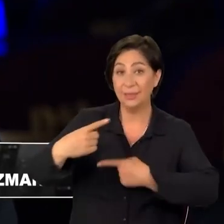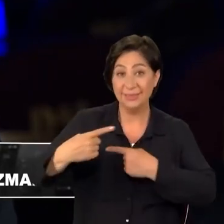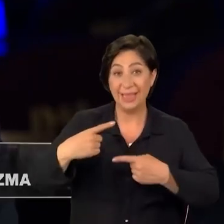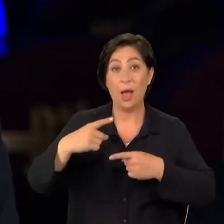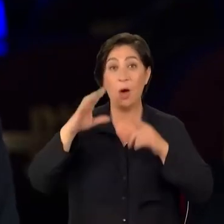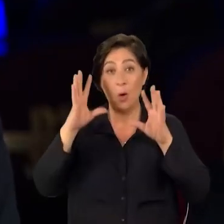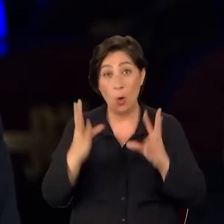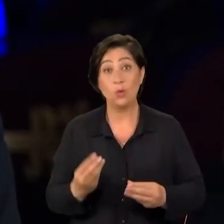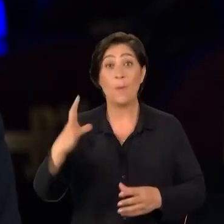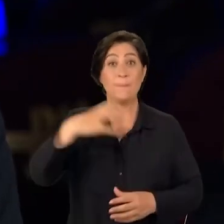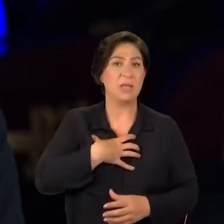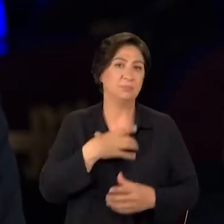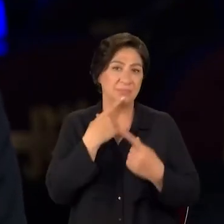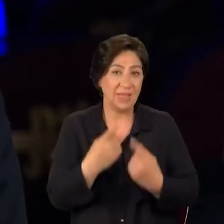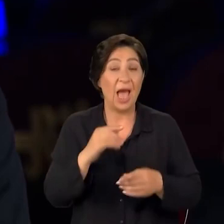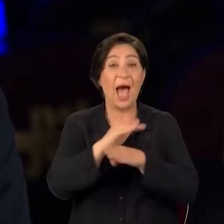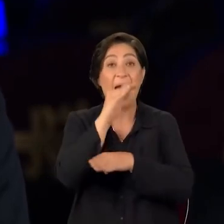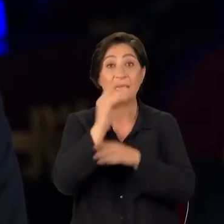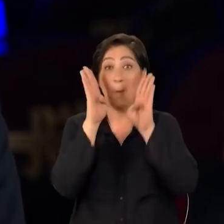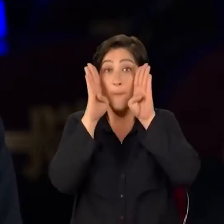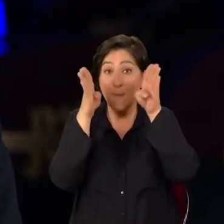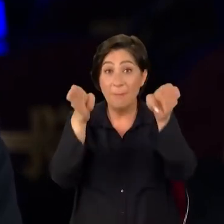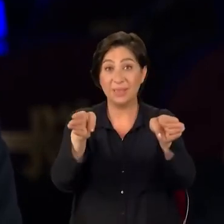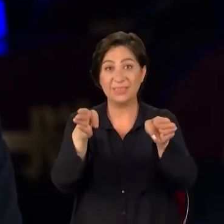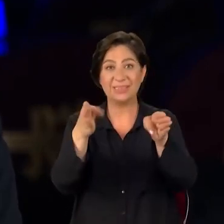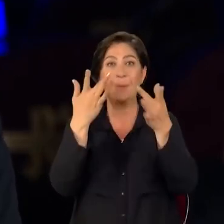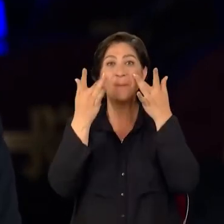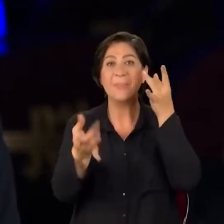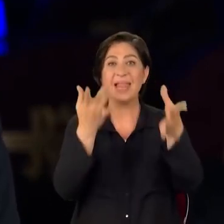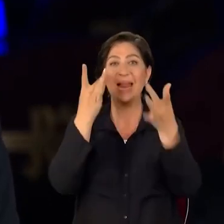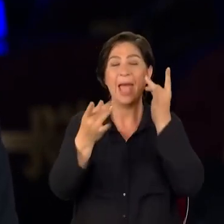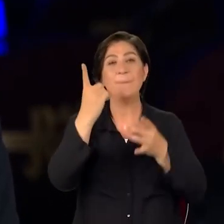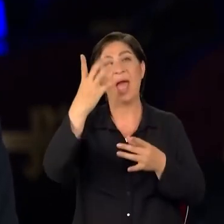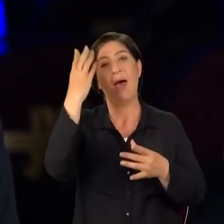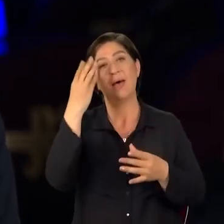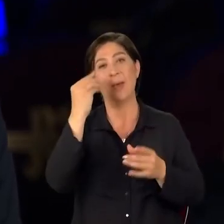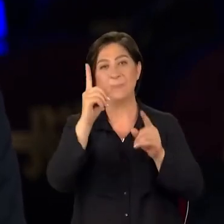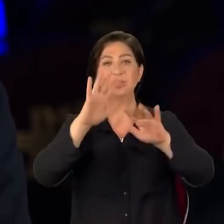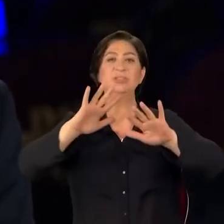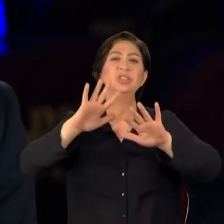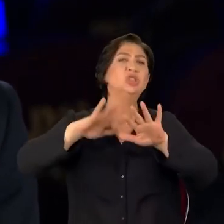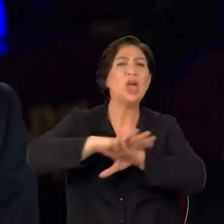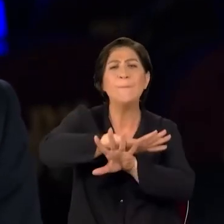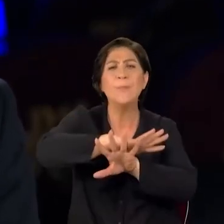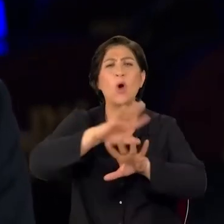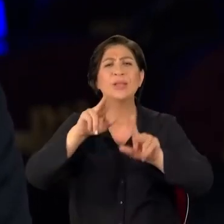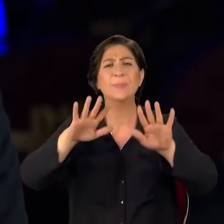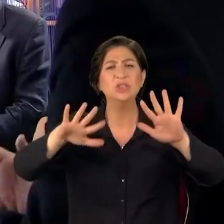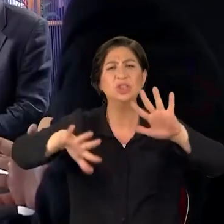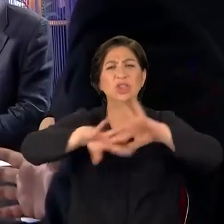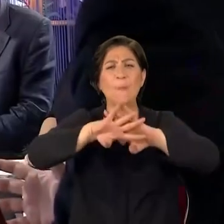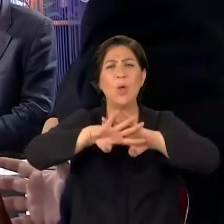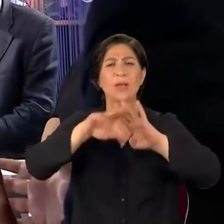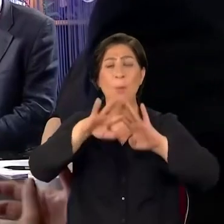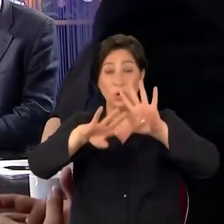kendi aralarında oluşturdukları, benimsedikleri, hayata bakış biçimlerini belirleyen bir anlamda bir şablon. O